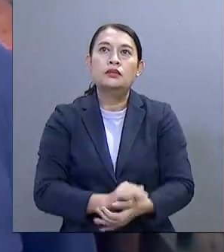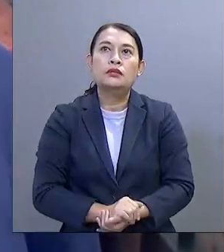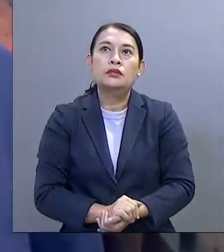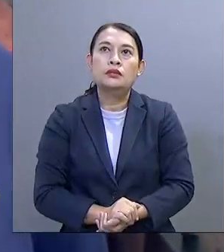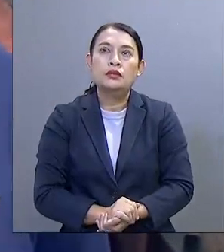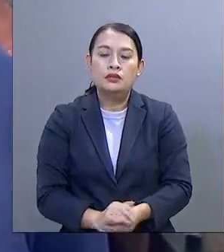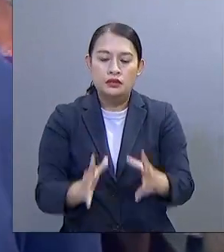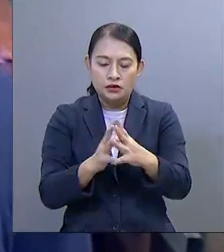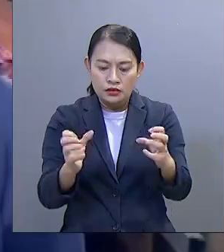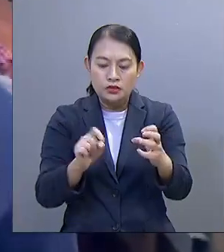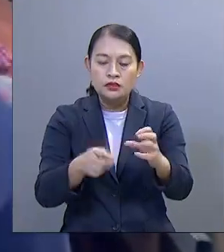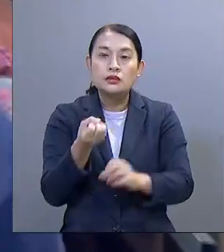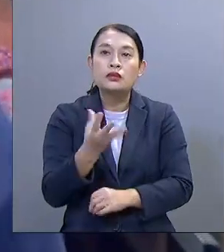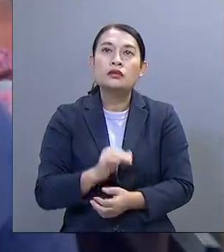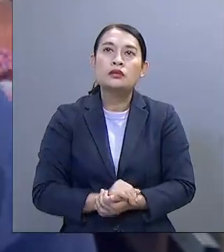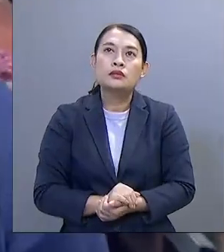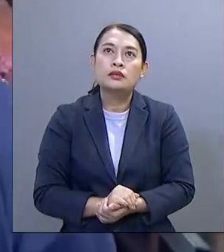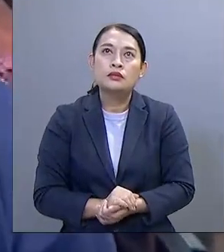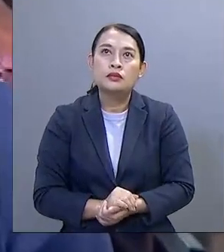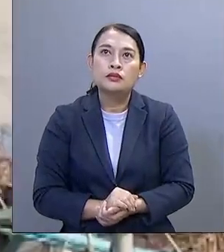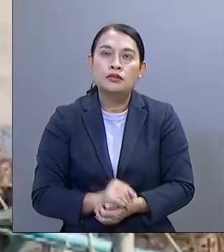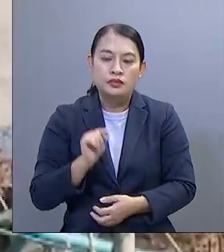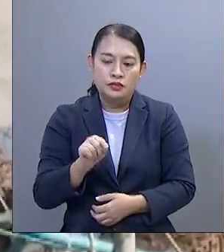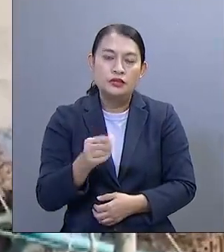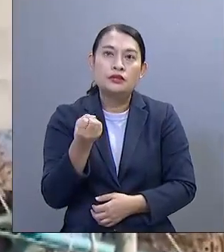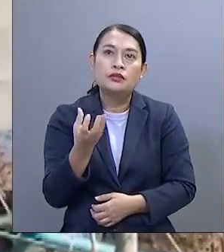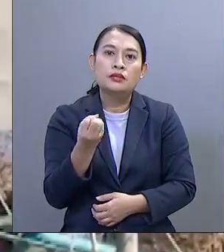รไมตู่